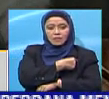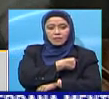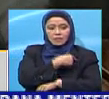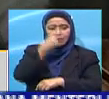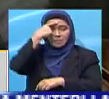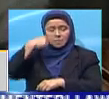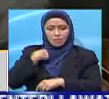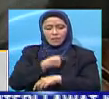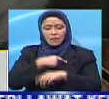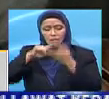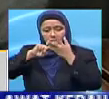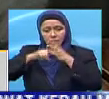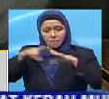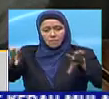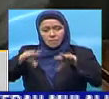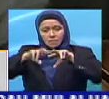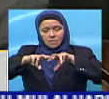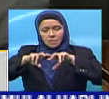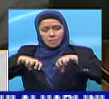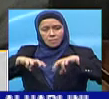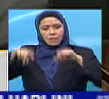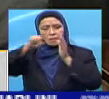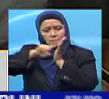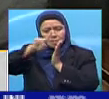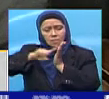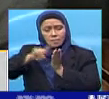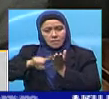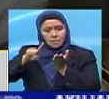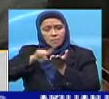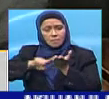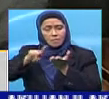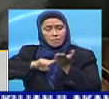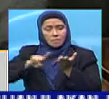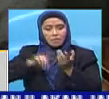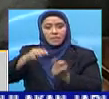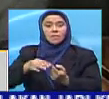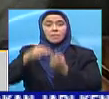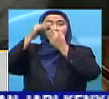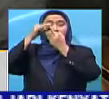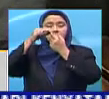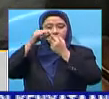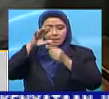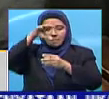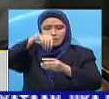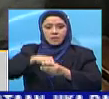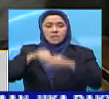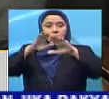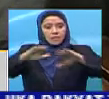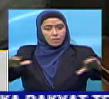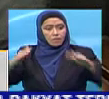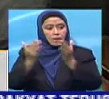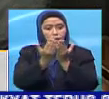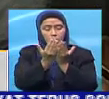kita membuat siasatan, terutamanya bila saya katakan tadi membabitkan pelajar sekolah, dan ini akan memberi